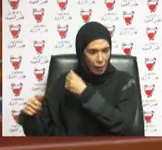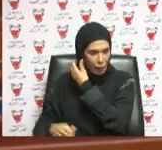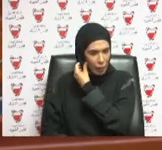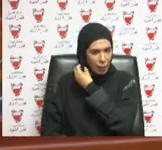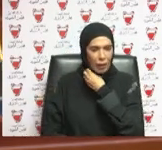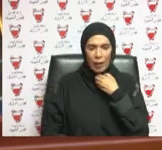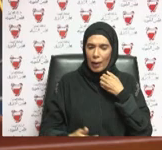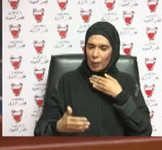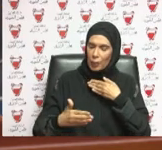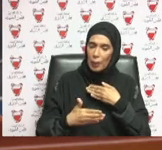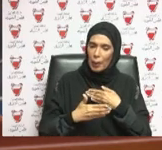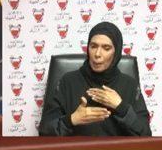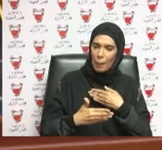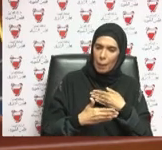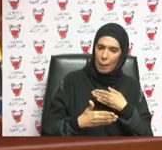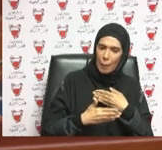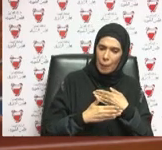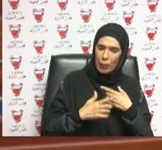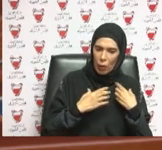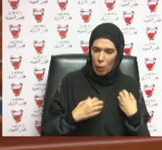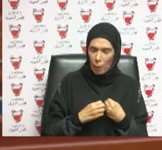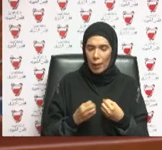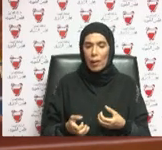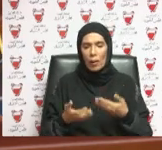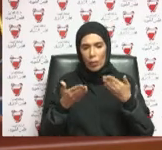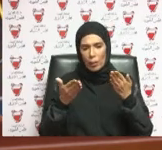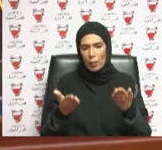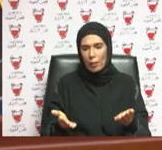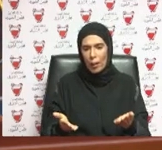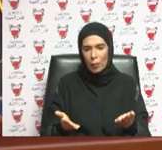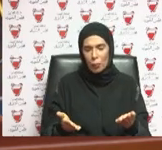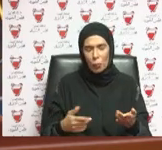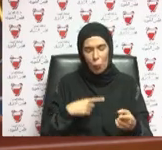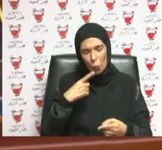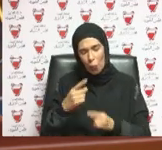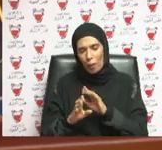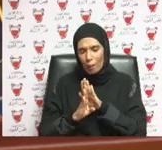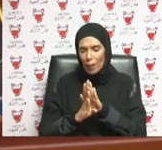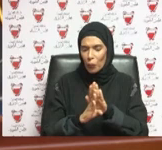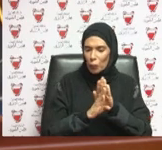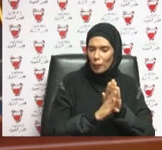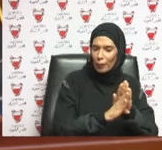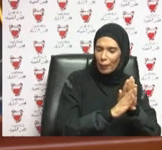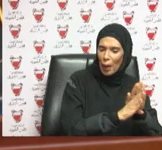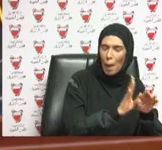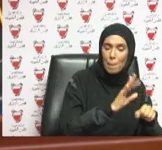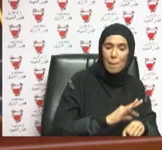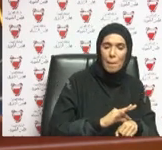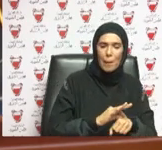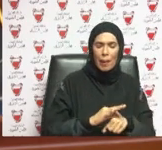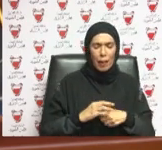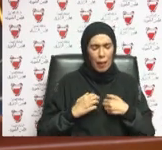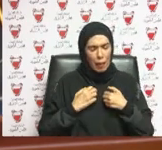كان كريما محبا للعطاء، لم يبخل على إنسان من قريب أو بعيد، همه